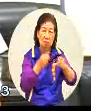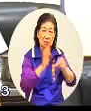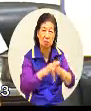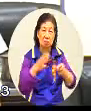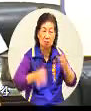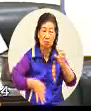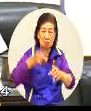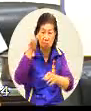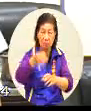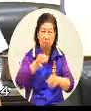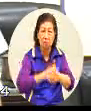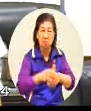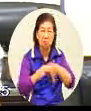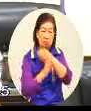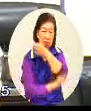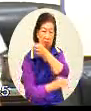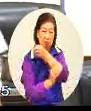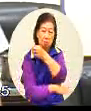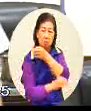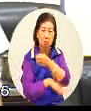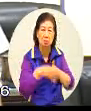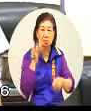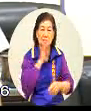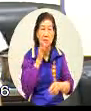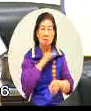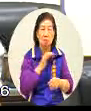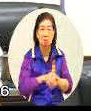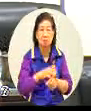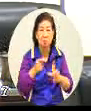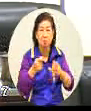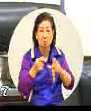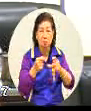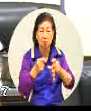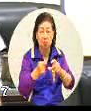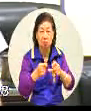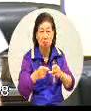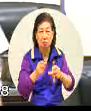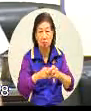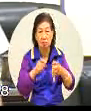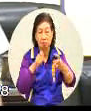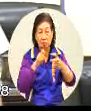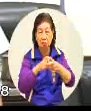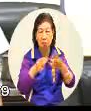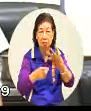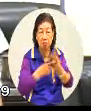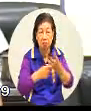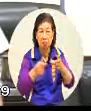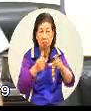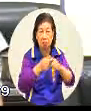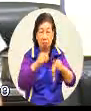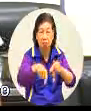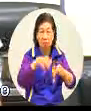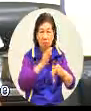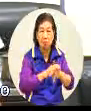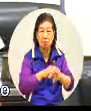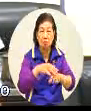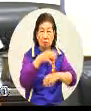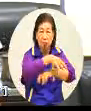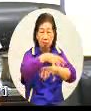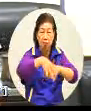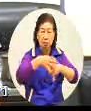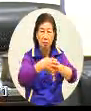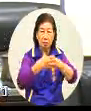质漏掉了。工业区本身嘛，捌了环保署甲开单呢，市调单讲啊，开几啊亿